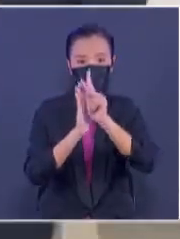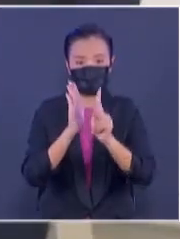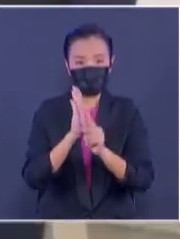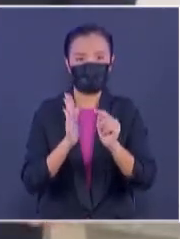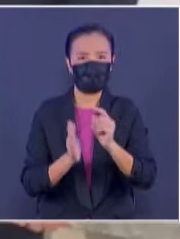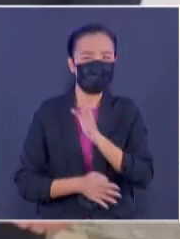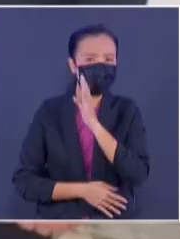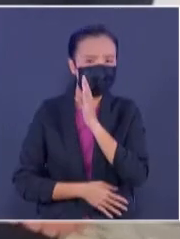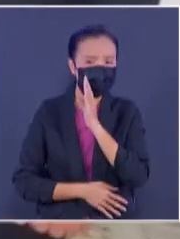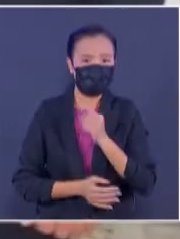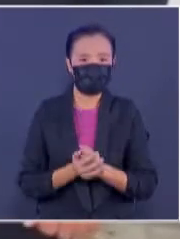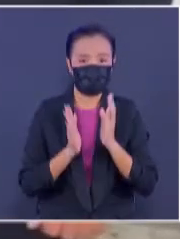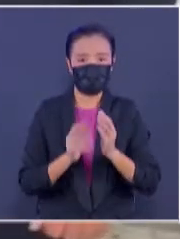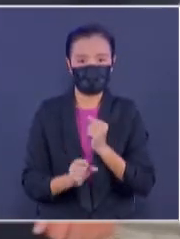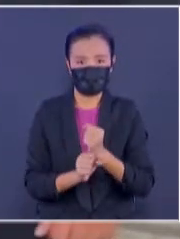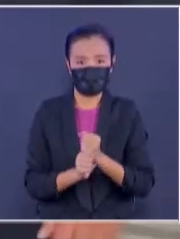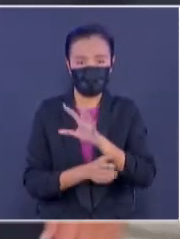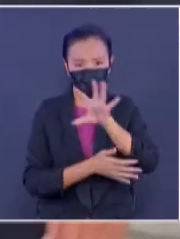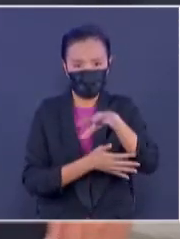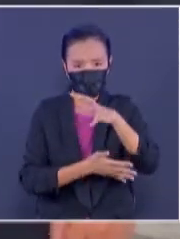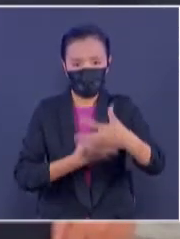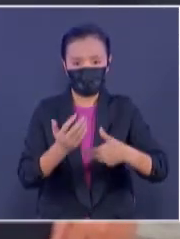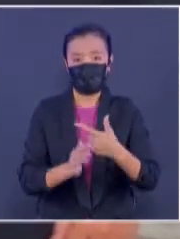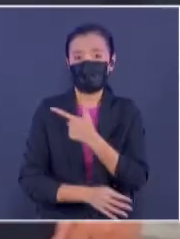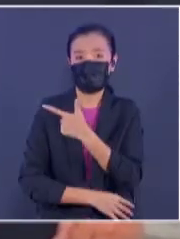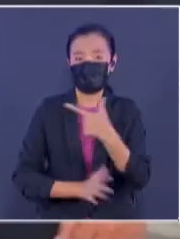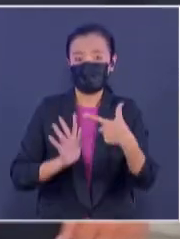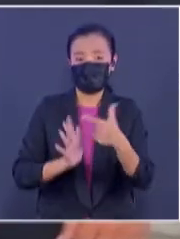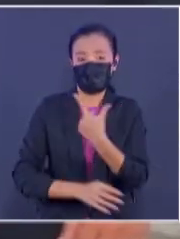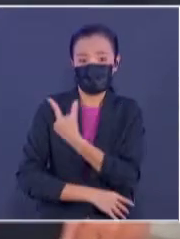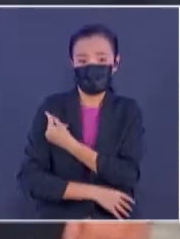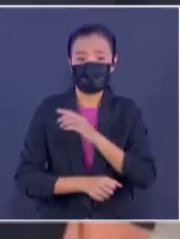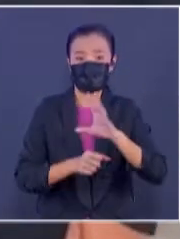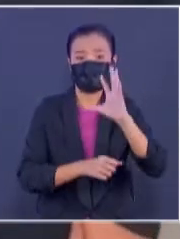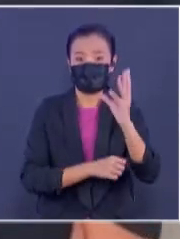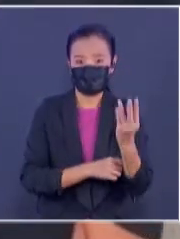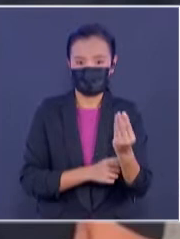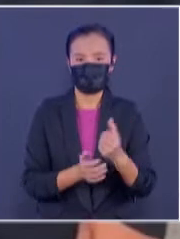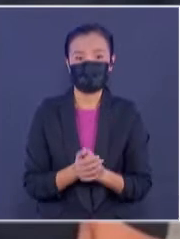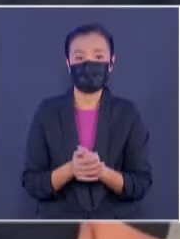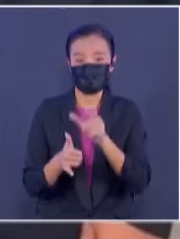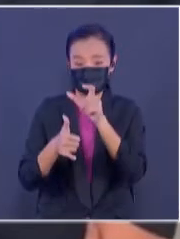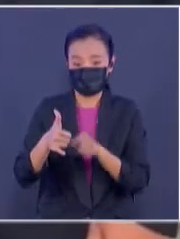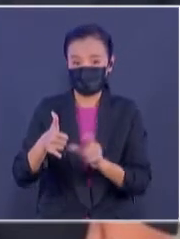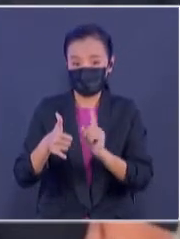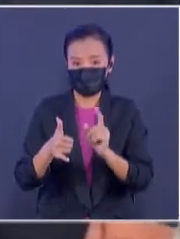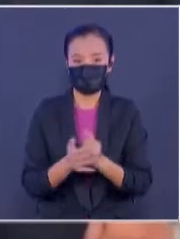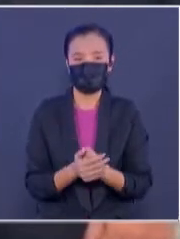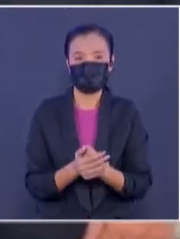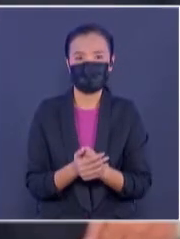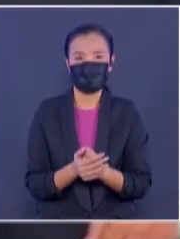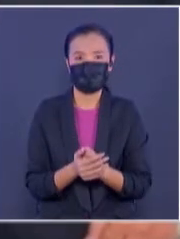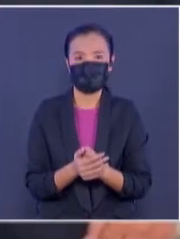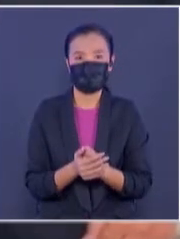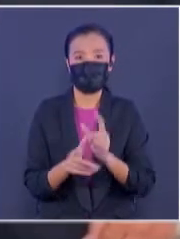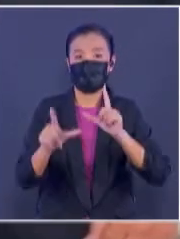างเป็นเจ้าหน้าที่ของราชวิทยาลัยแล้วหลอกขายวัคซีนซิโนฟาร์มครับโดยผู้แอบอ้างเนี่ยมีพฤติการเขาปลอมแปลงบัญชีไ